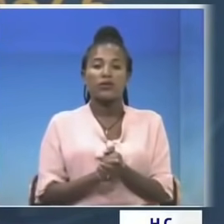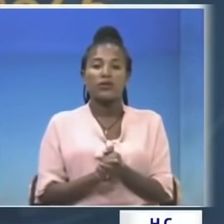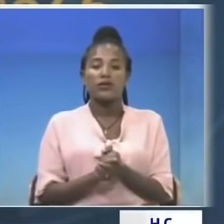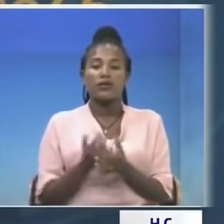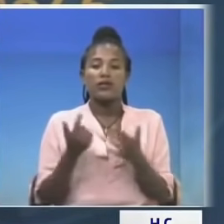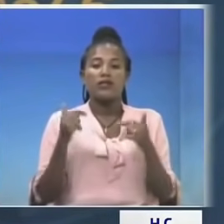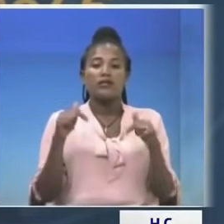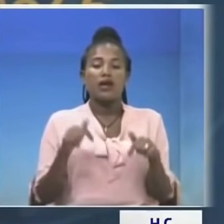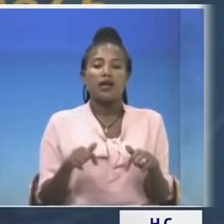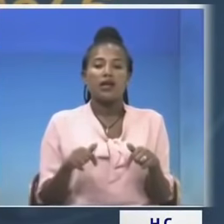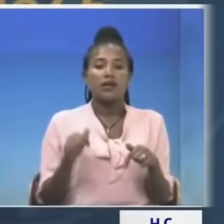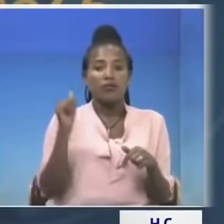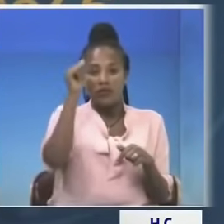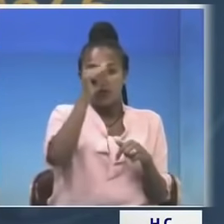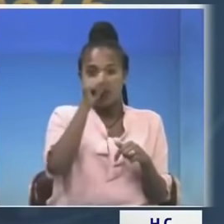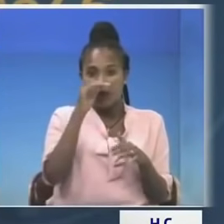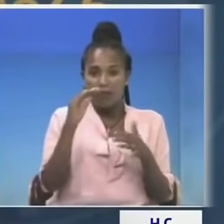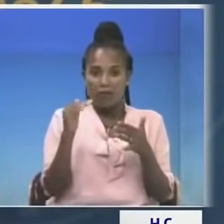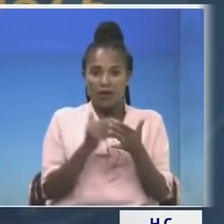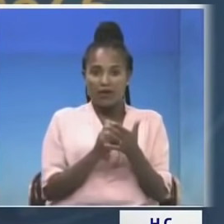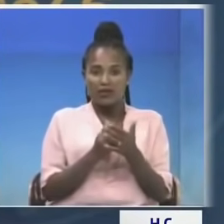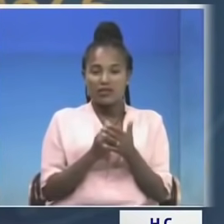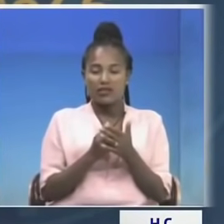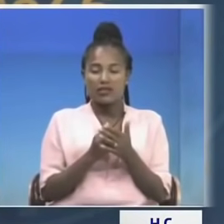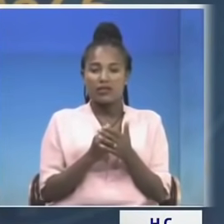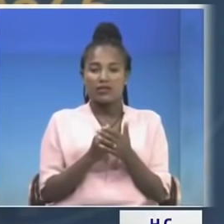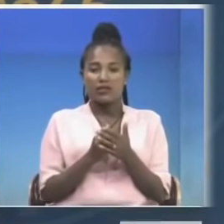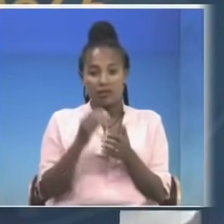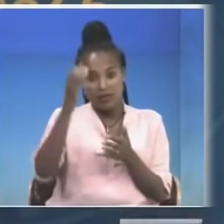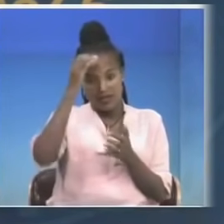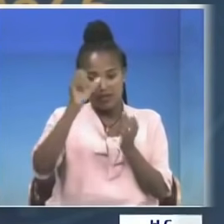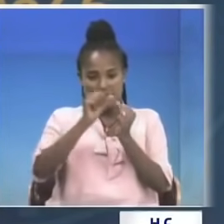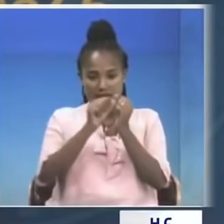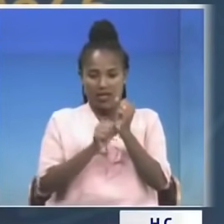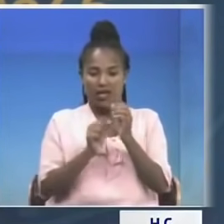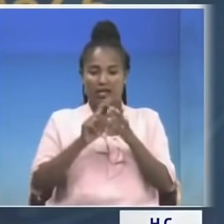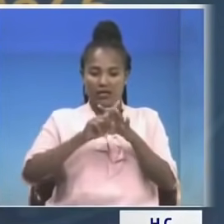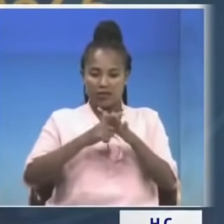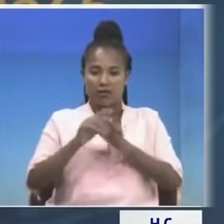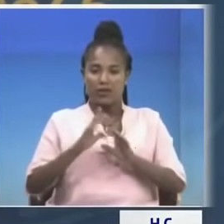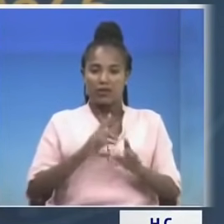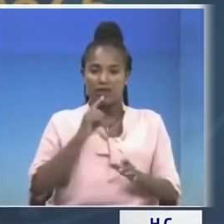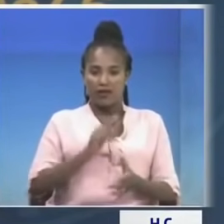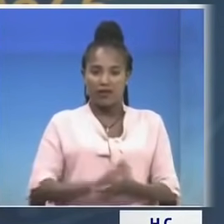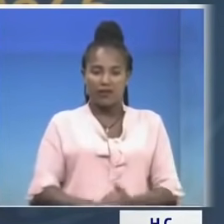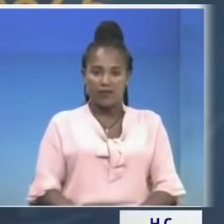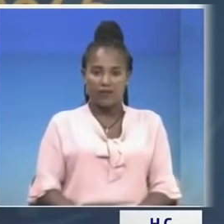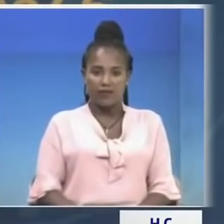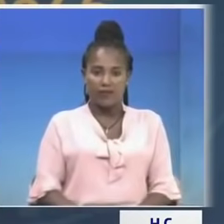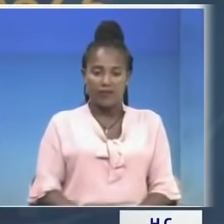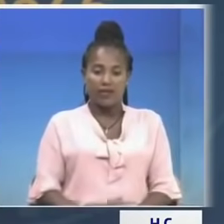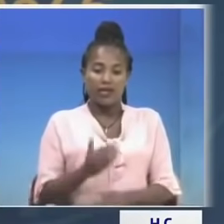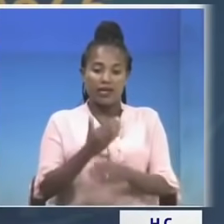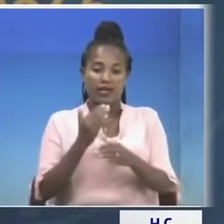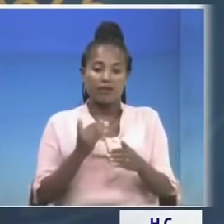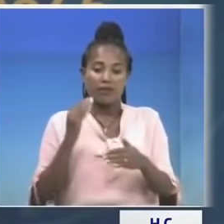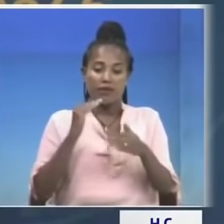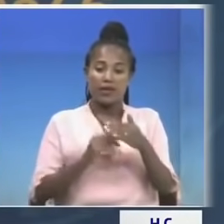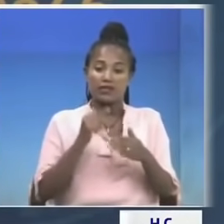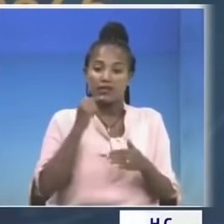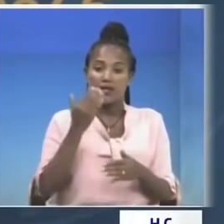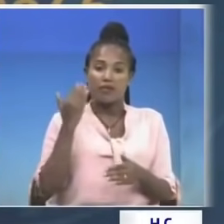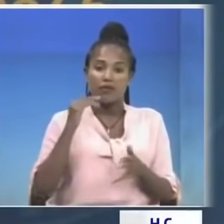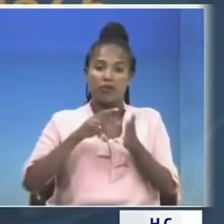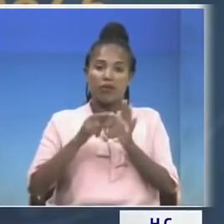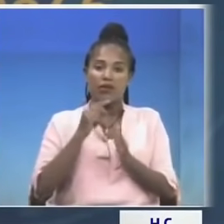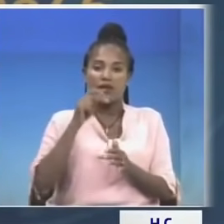ዛሬ በኢትዮጵያ በአዲስ ተስፋ አዲስ የመንግስት ምስረታ ጅማሮ እየተከናወነ ነው የሚገኘው። ቀደም ሲልም በመግቢያ ላይ ስታነሳ እንደነበረው ማለት